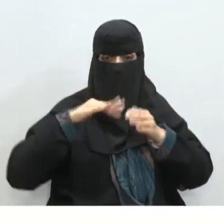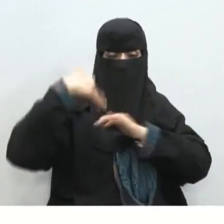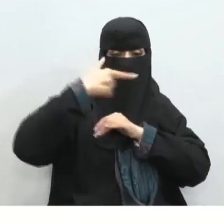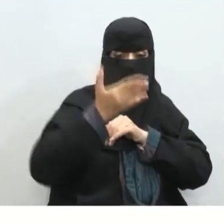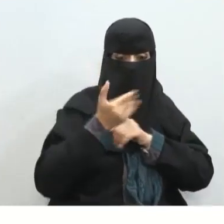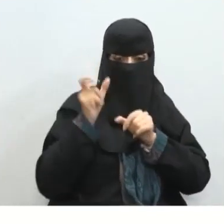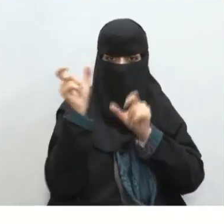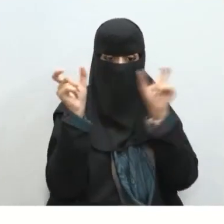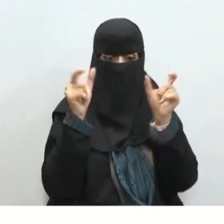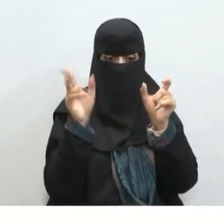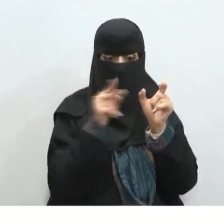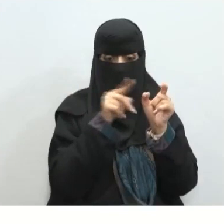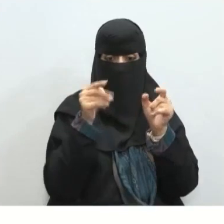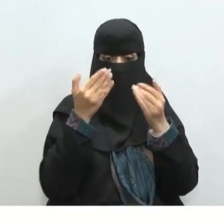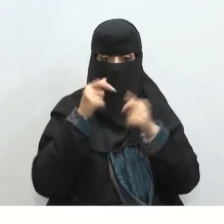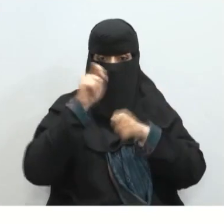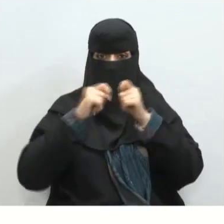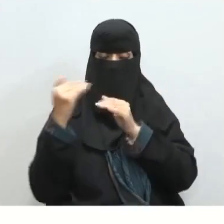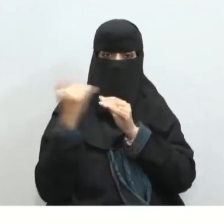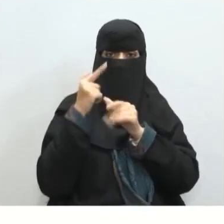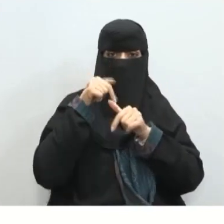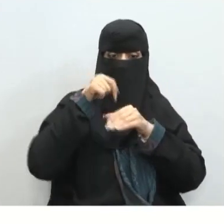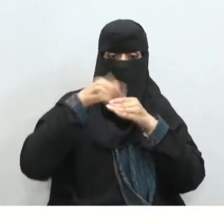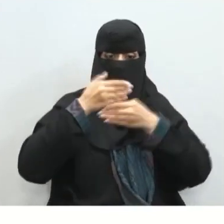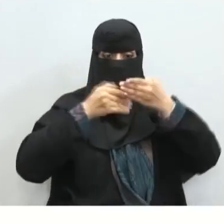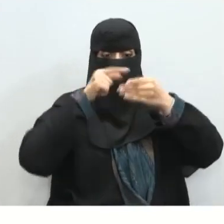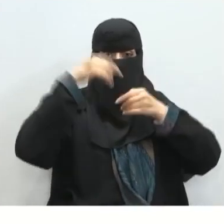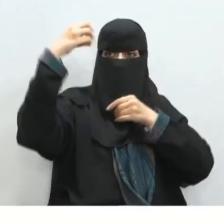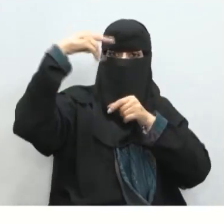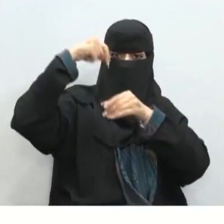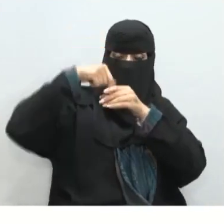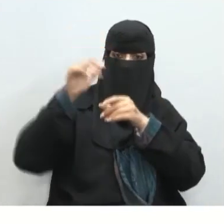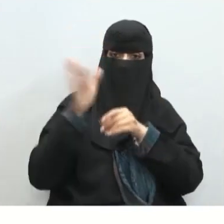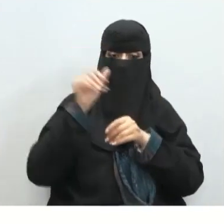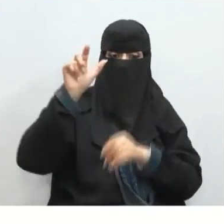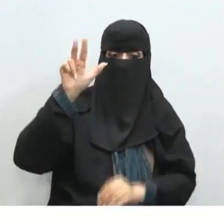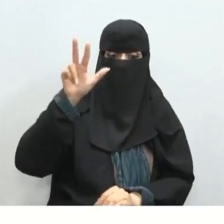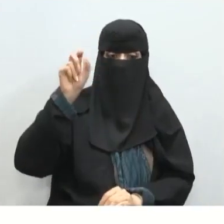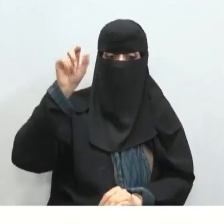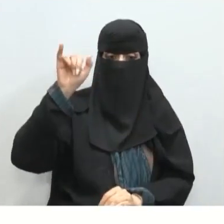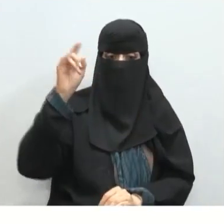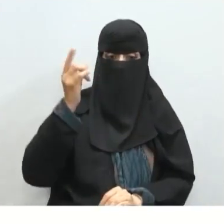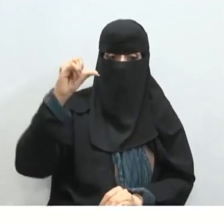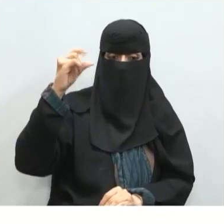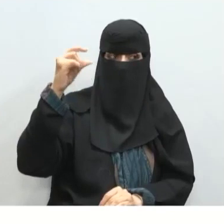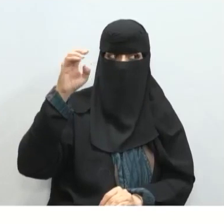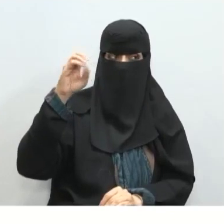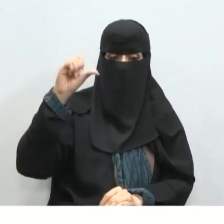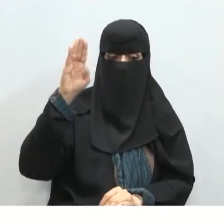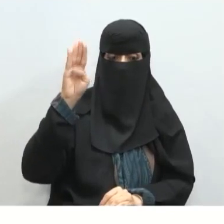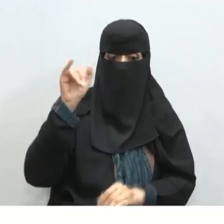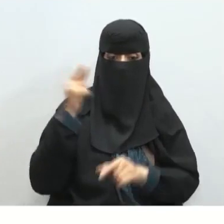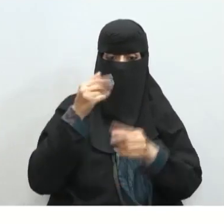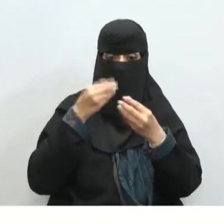اتش والفدو مستقبل الالكترون في البناء الضوئي فهو والفرو دكسين هذا البروتين كان يتواجد على غشاء